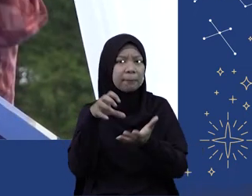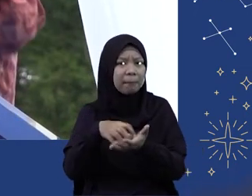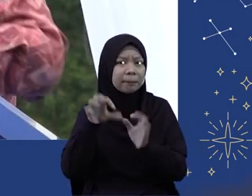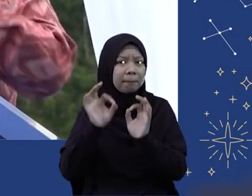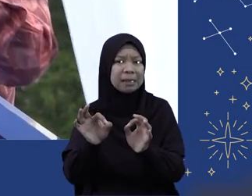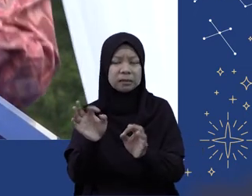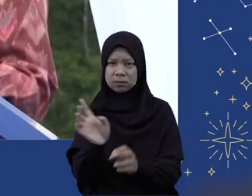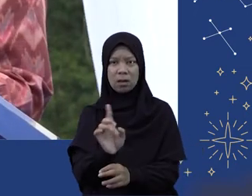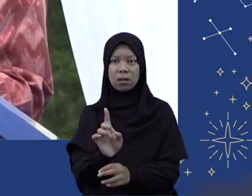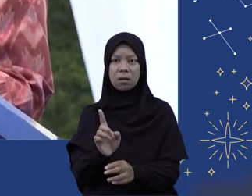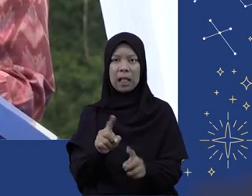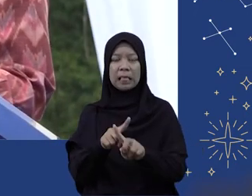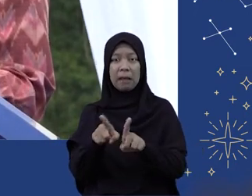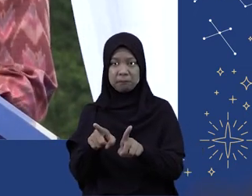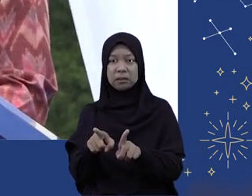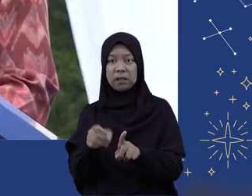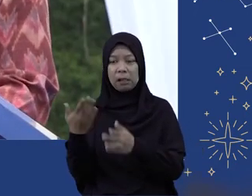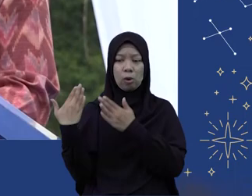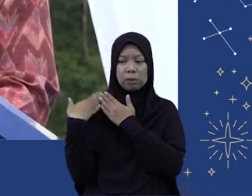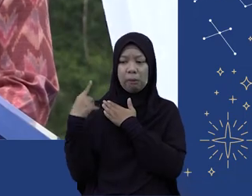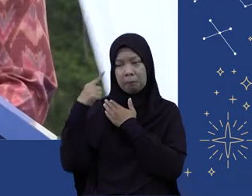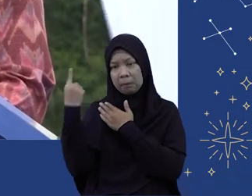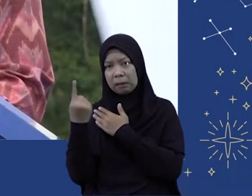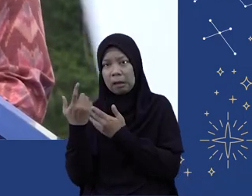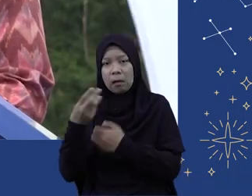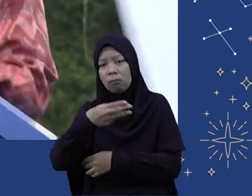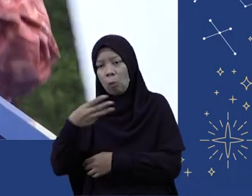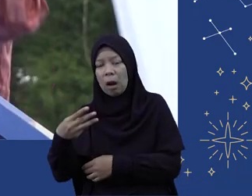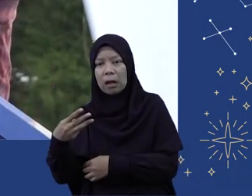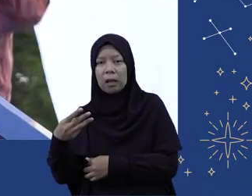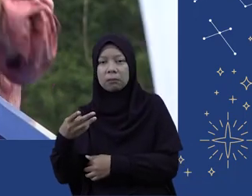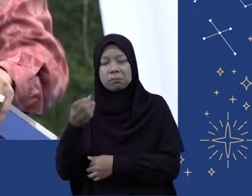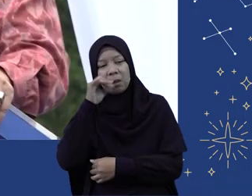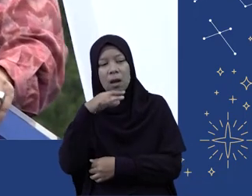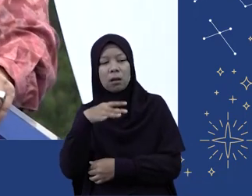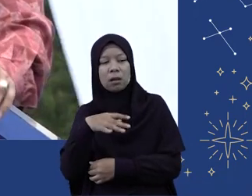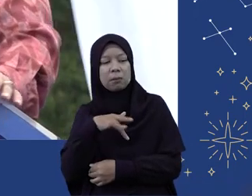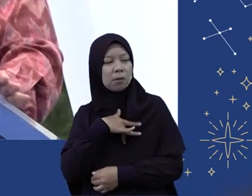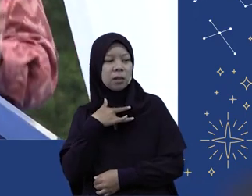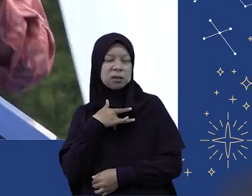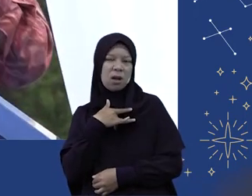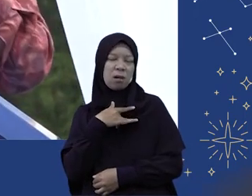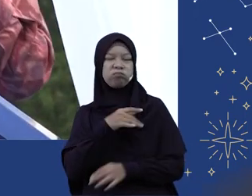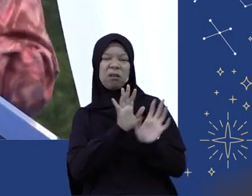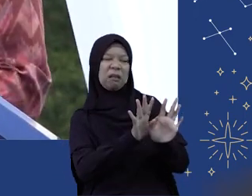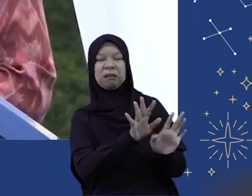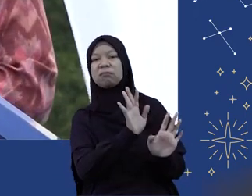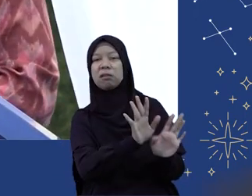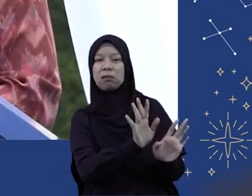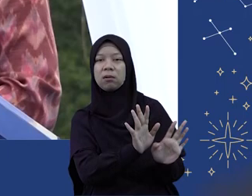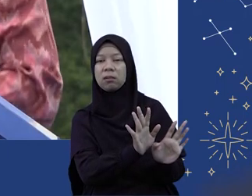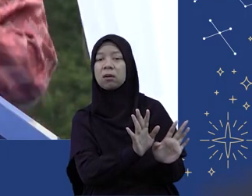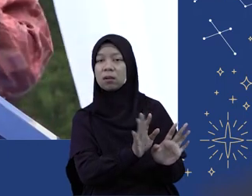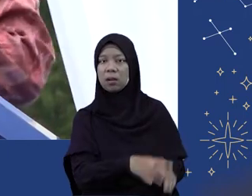membuat kebijakan keuangan masa ya mungkin bukan sekarang maksudnya nanti kapan-kapan ya jangan sampai